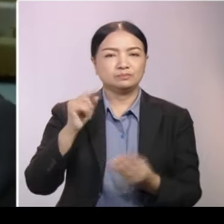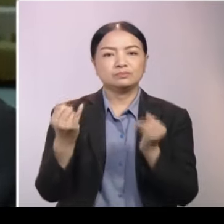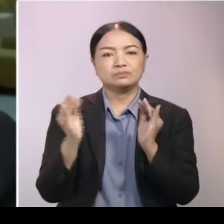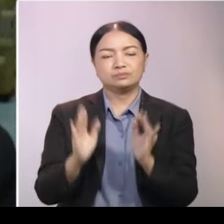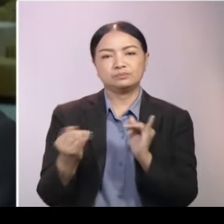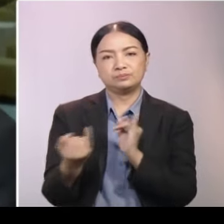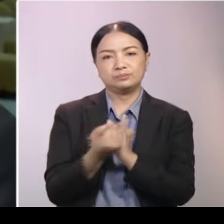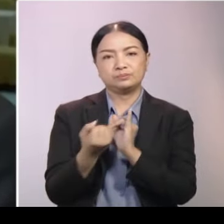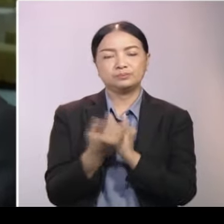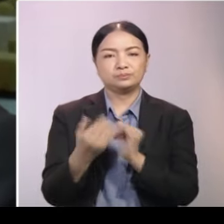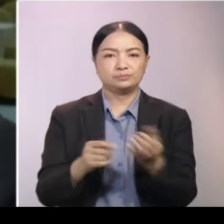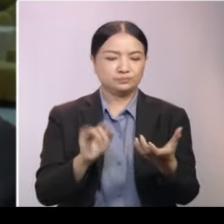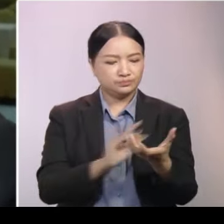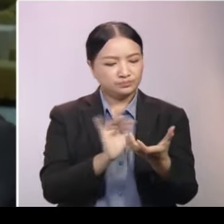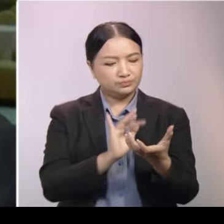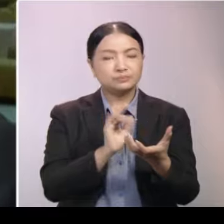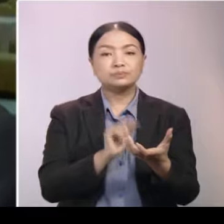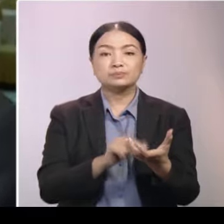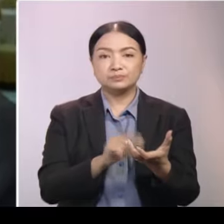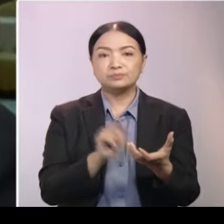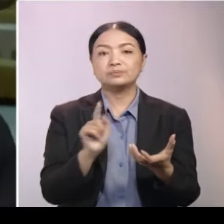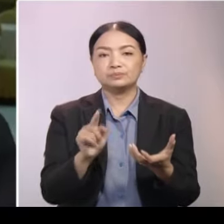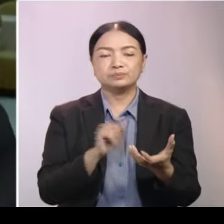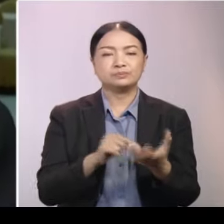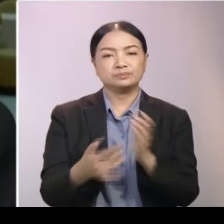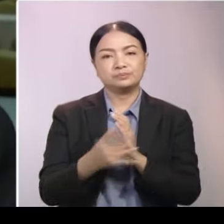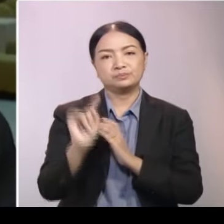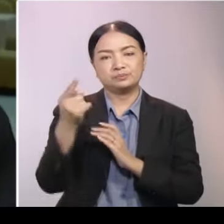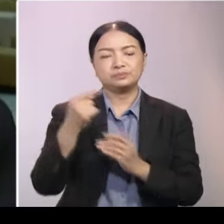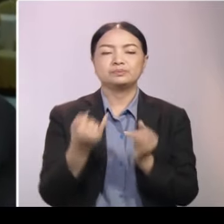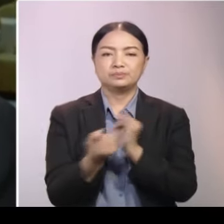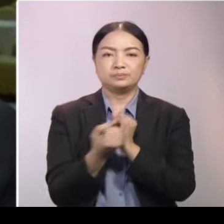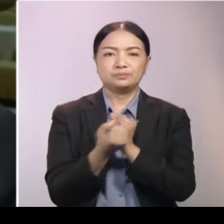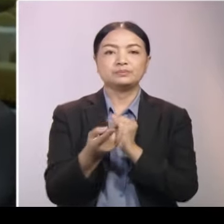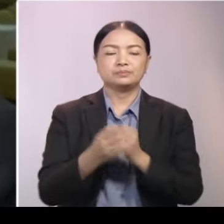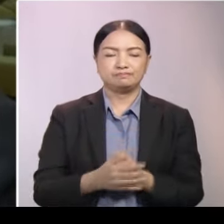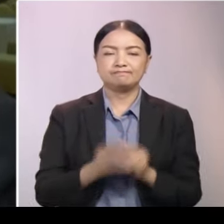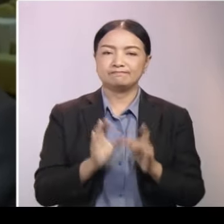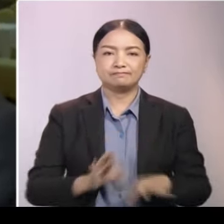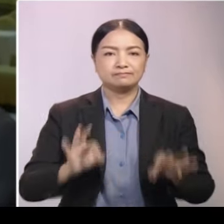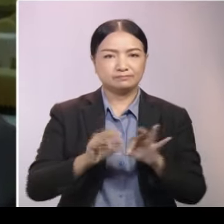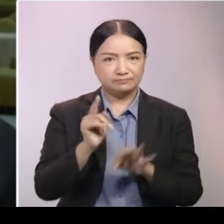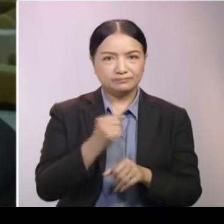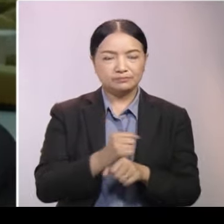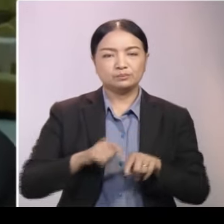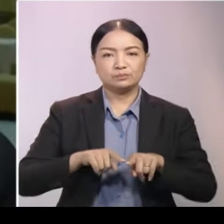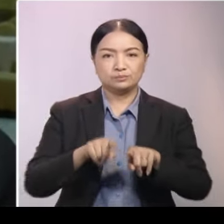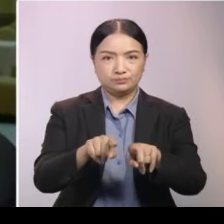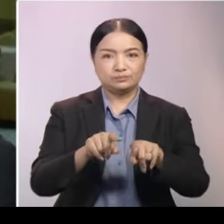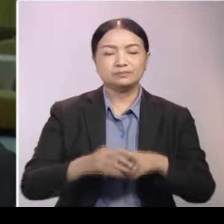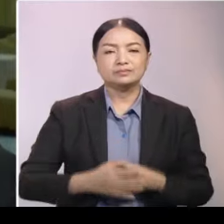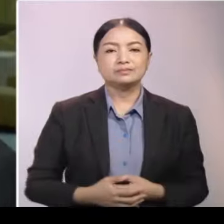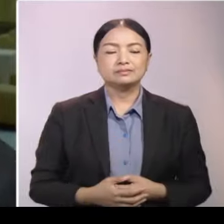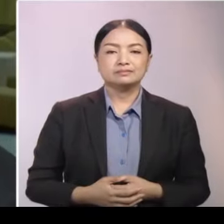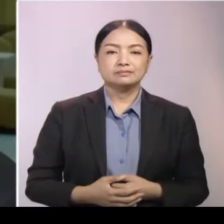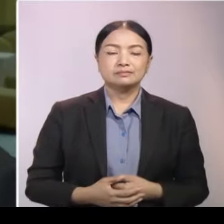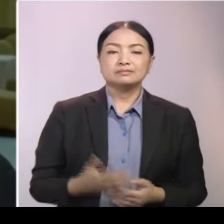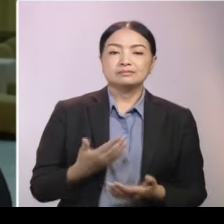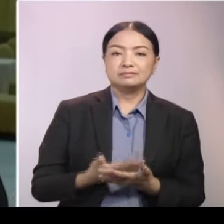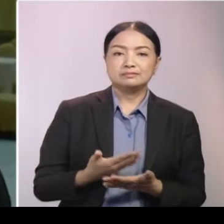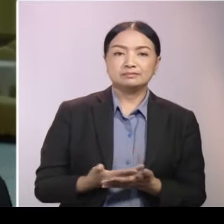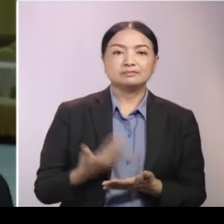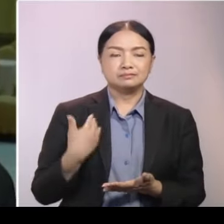ยมีความถนัดกับการใช้ไอ้เทคโนโลยีใหม่ๆเนี่ยเราก็มีความจำเป็นต้องทำไปคู่ขนานนะครับเม็ดเงินส่วนห